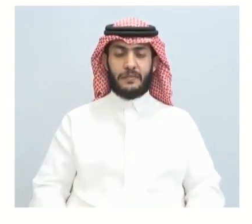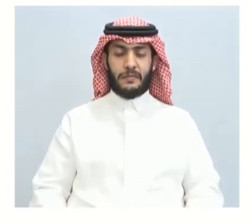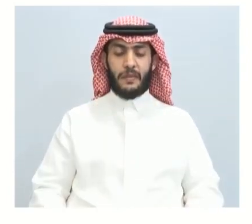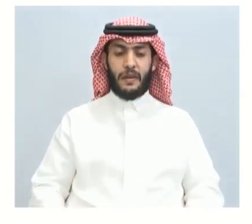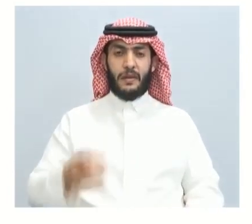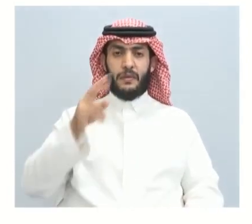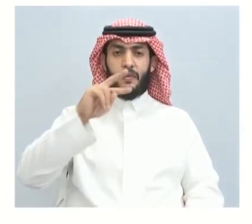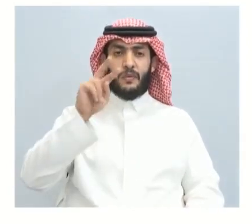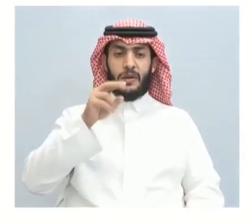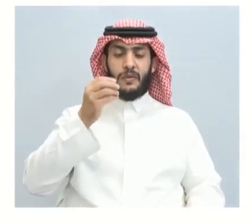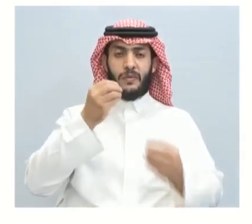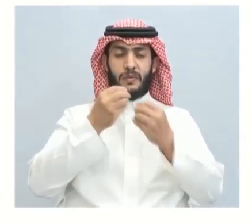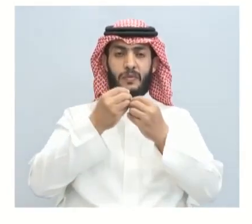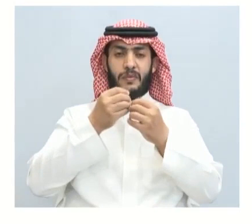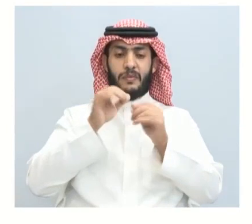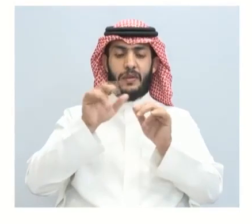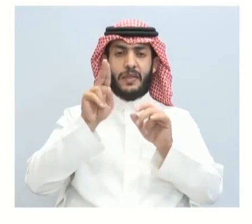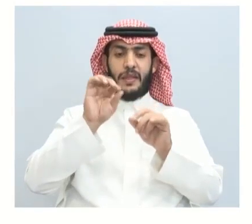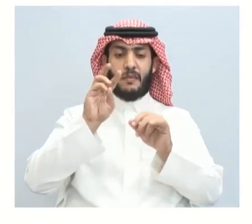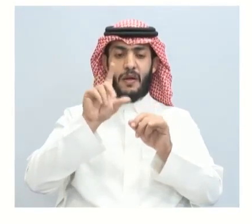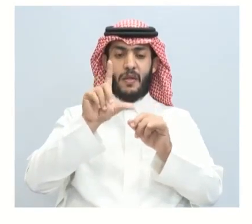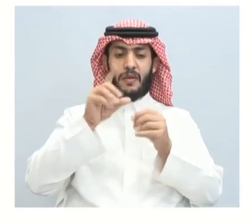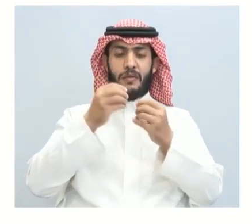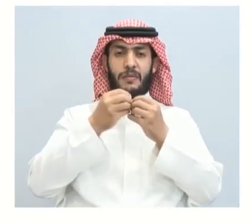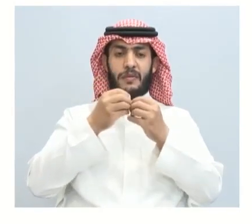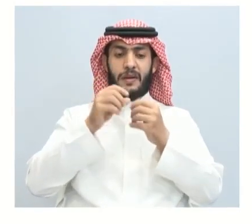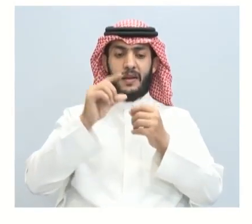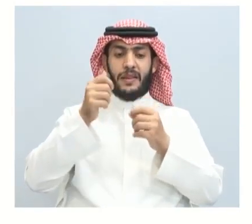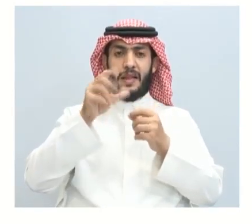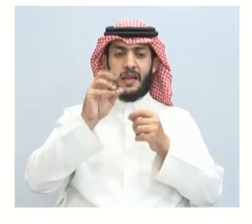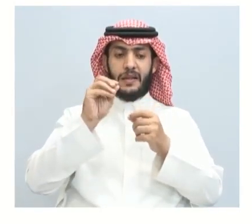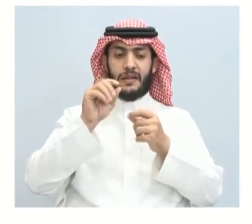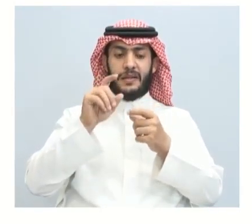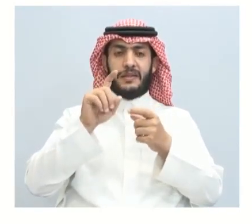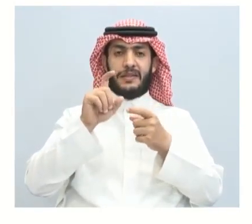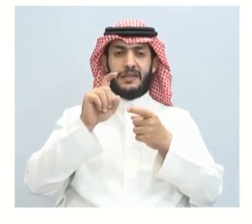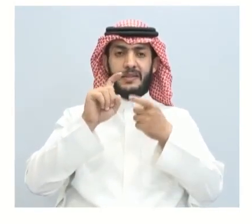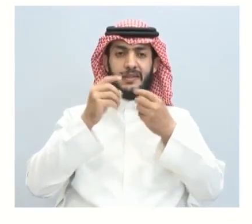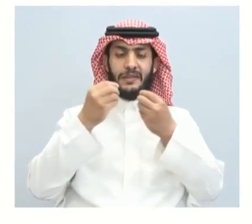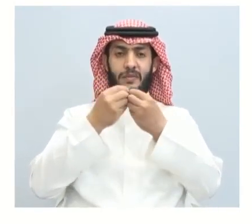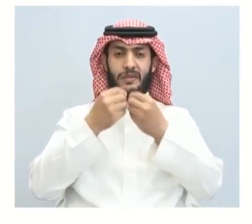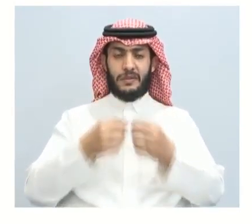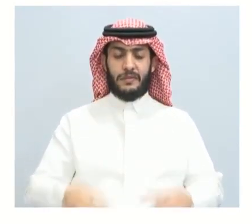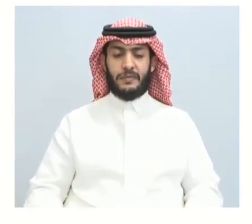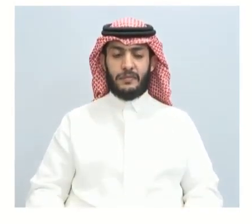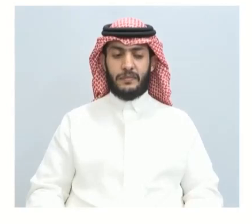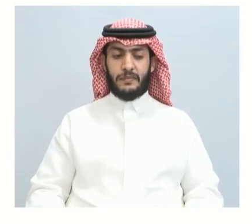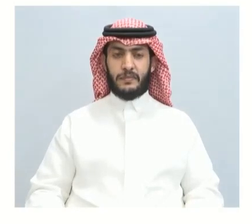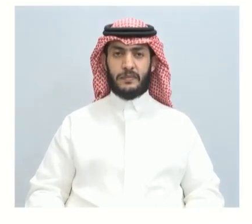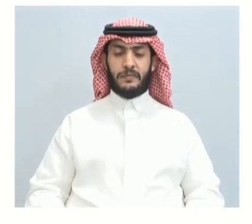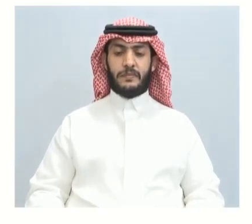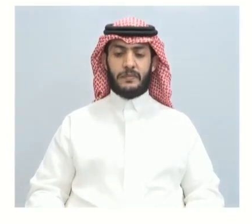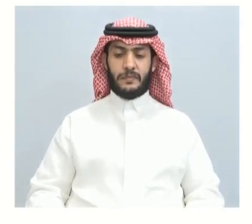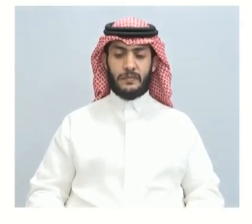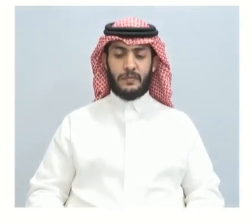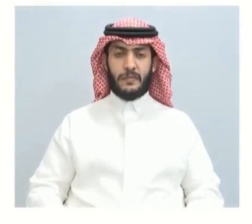محور واي والتماثل حول نقطه الاصل فالت ماثل حول محور وا يعطيني داله زوجيه يعطيني داله زوجيه